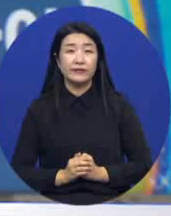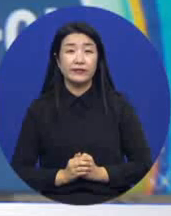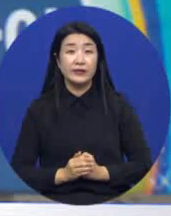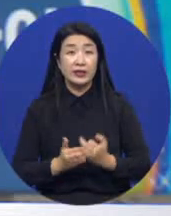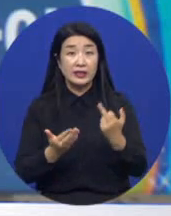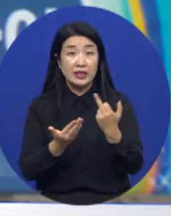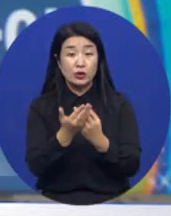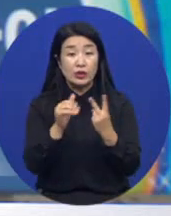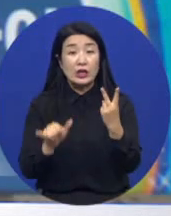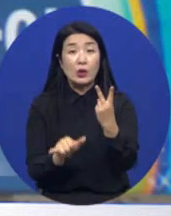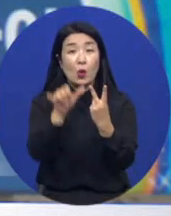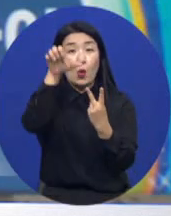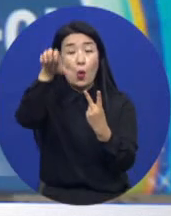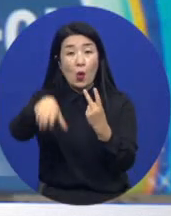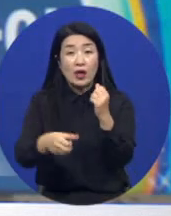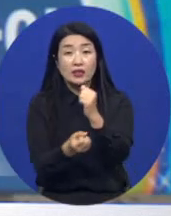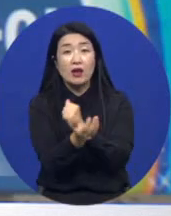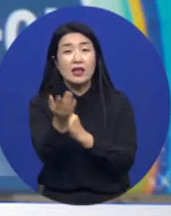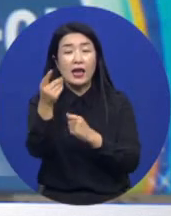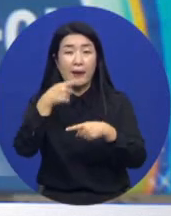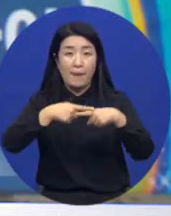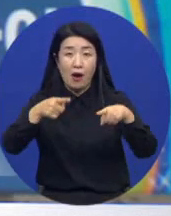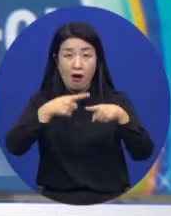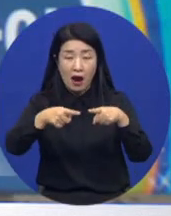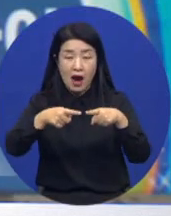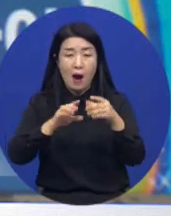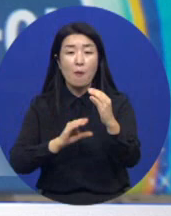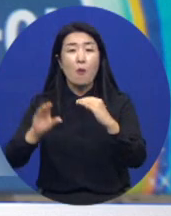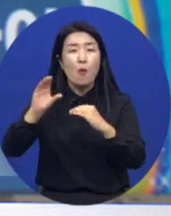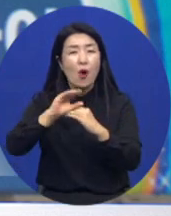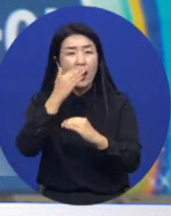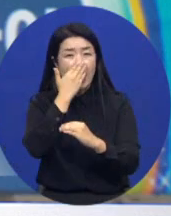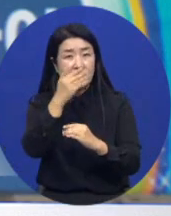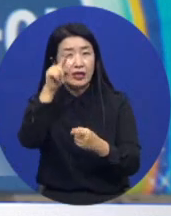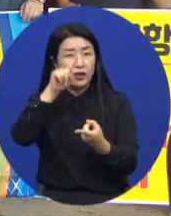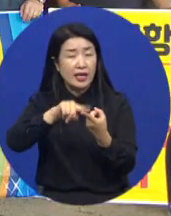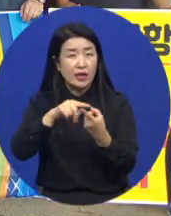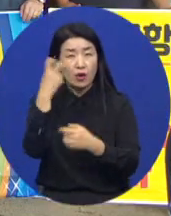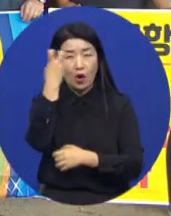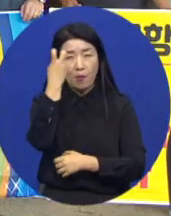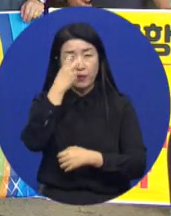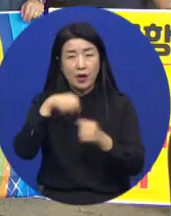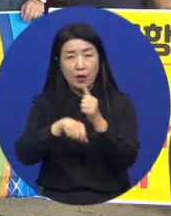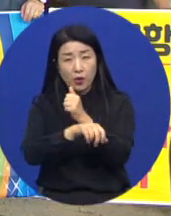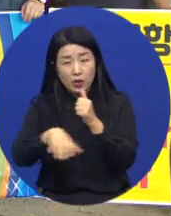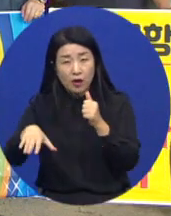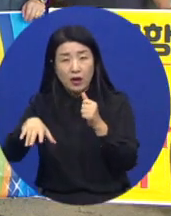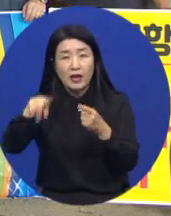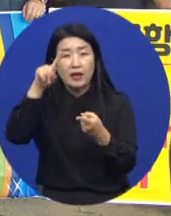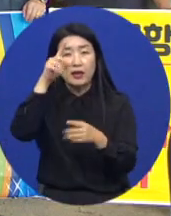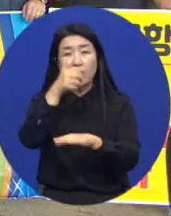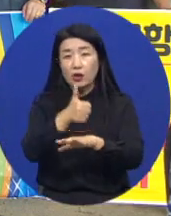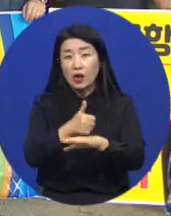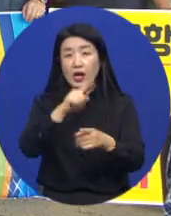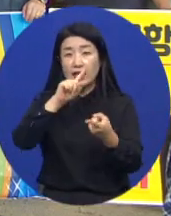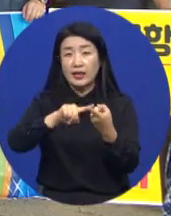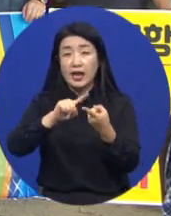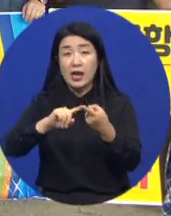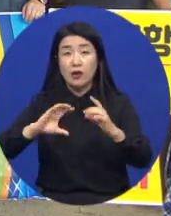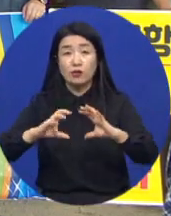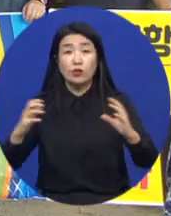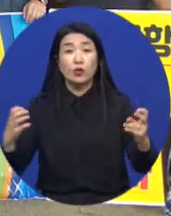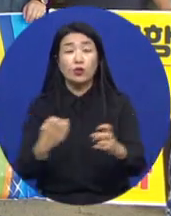제주 제2공항 전략 환경 영양평가 보안 가능성 검토 용역 결과에 대해 국토교통부가